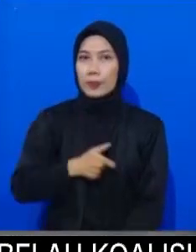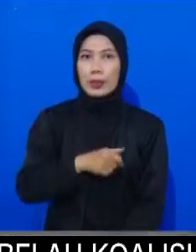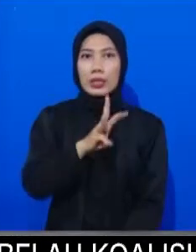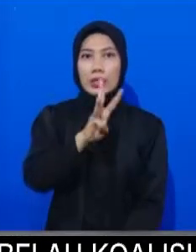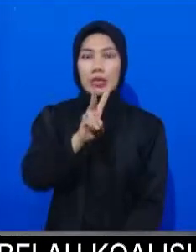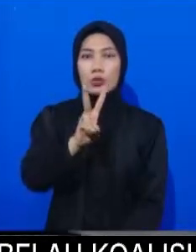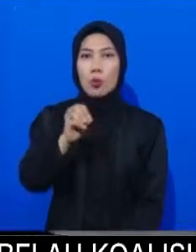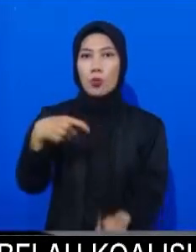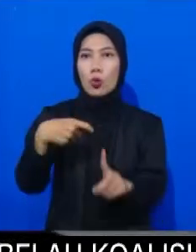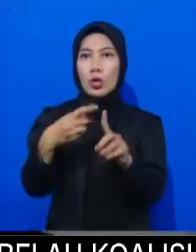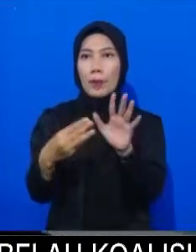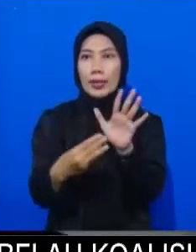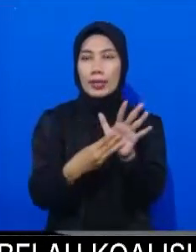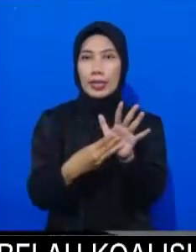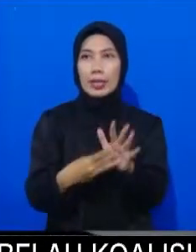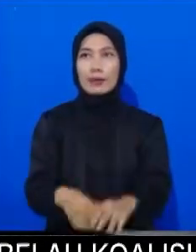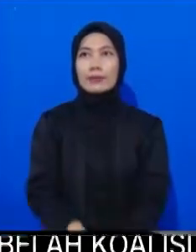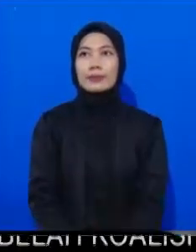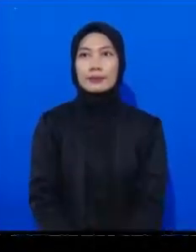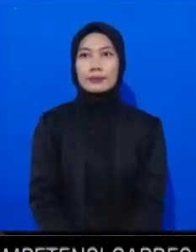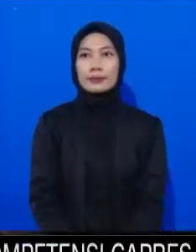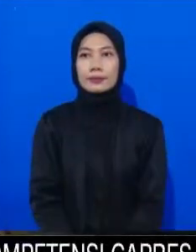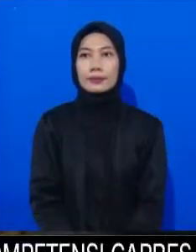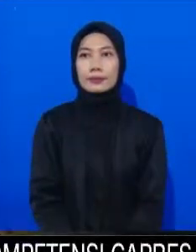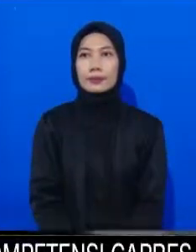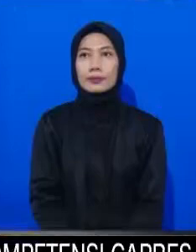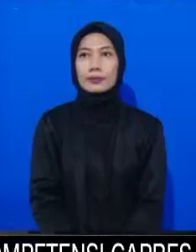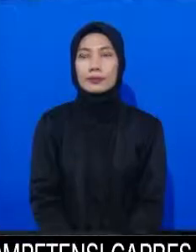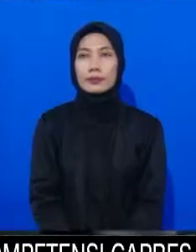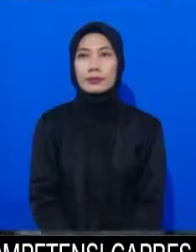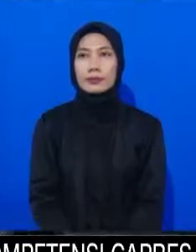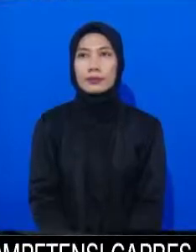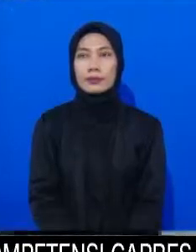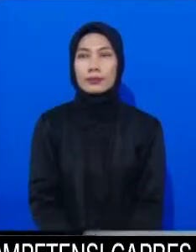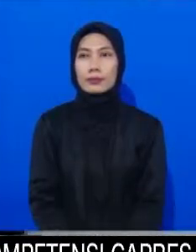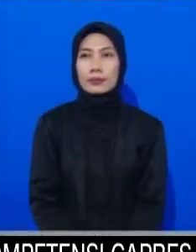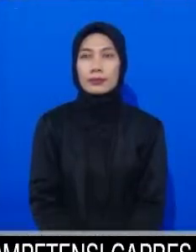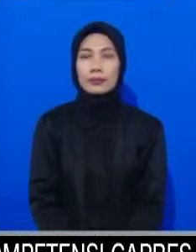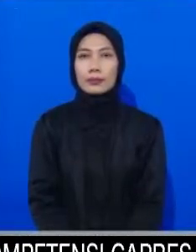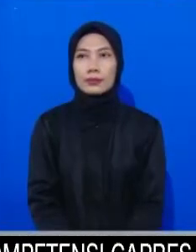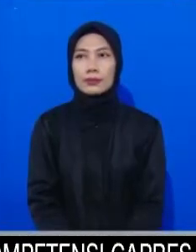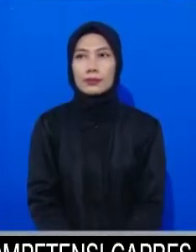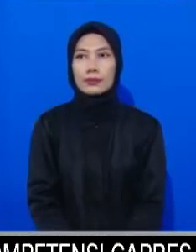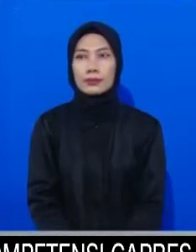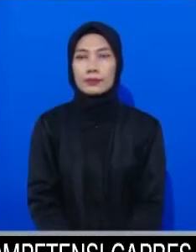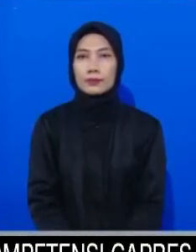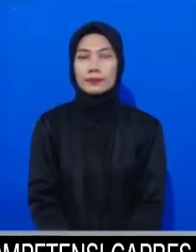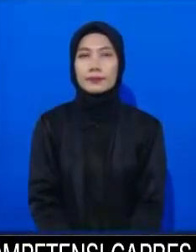320 km per jam. Bella Mulahela, Agung Happy, Jakarta.